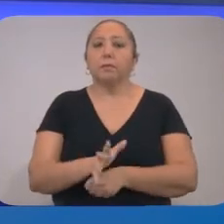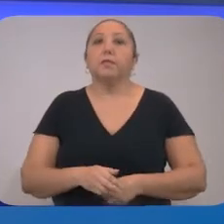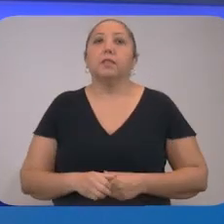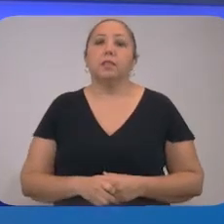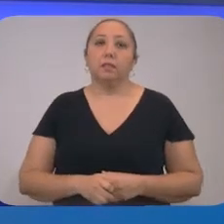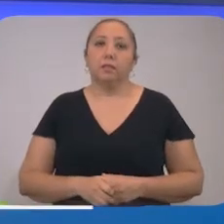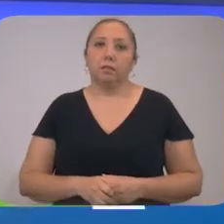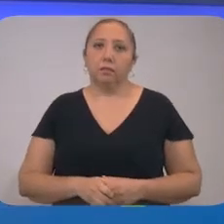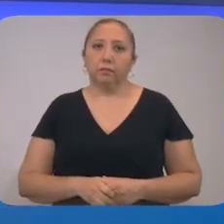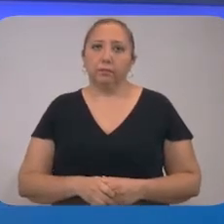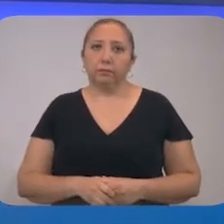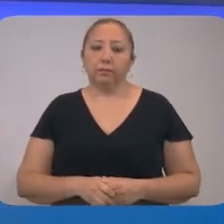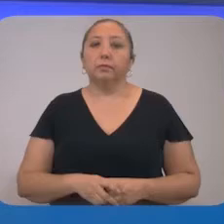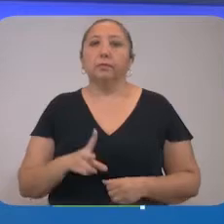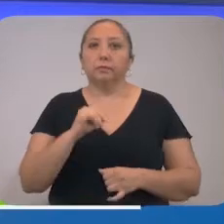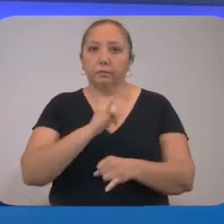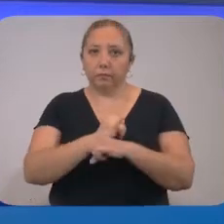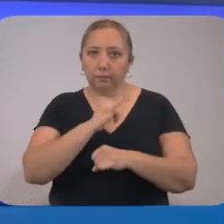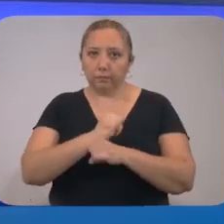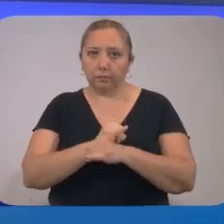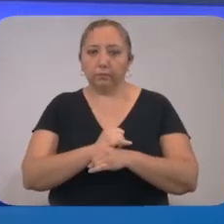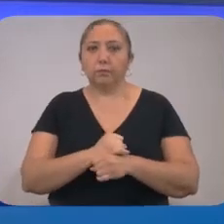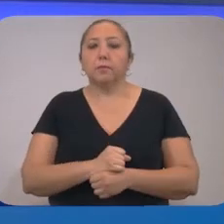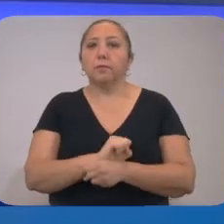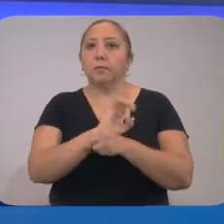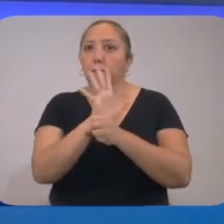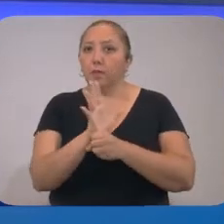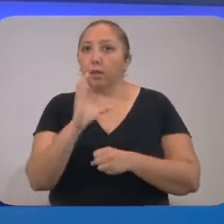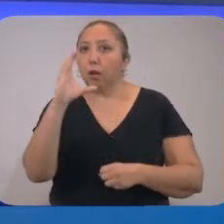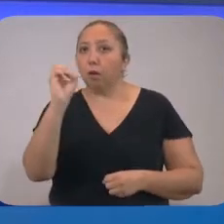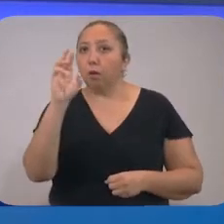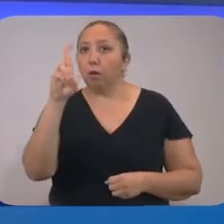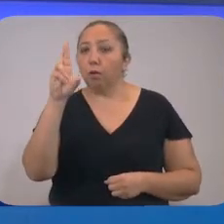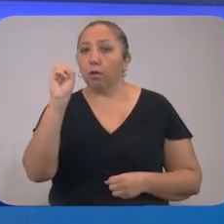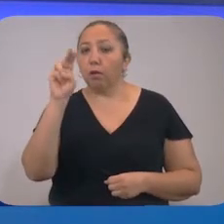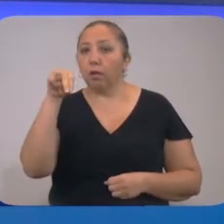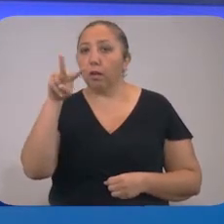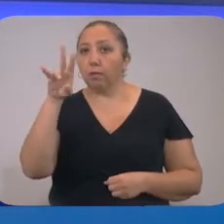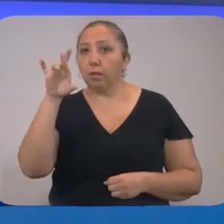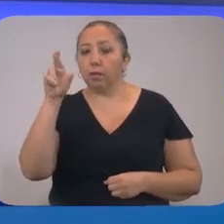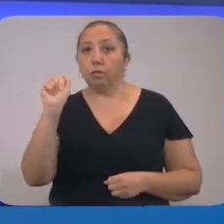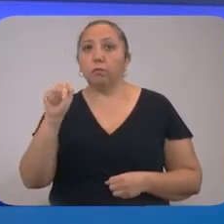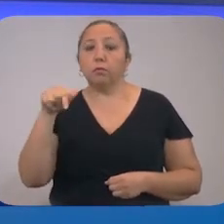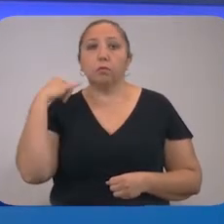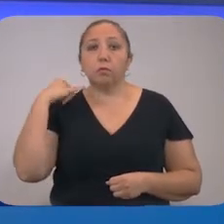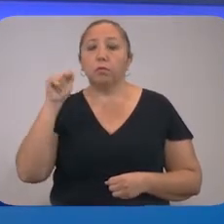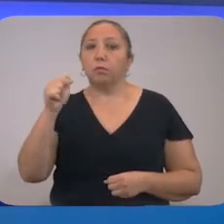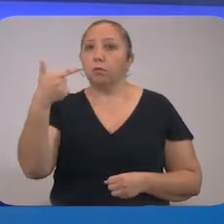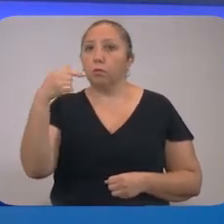coronavirusyucatan.gov.mx, beshan ich maya yete el español kunuka. Tu chikul el WhatsApp, número el